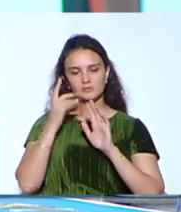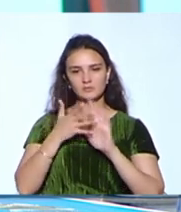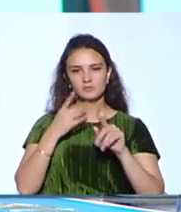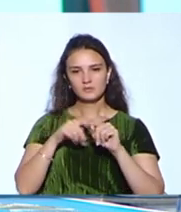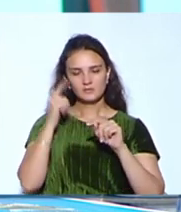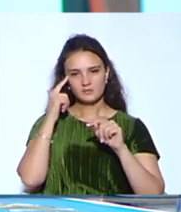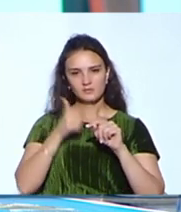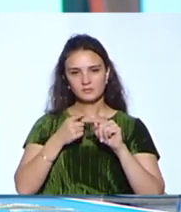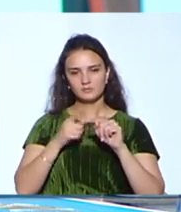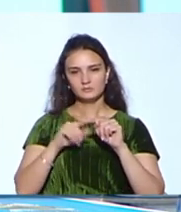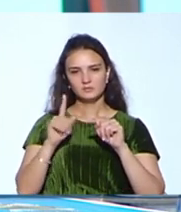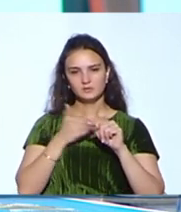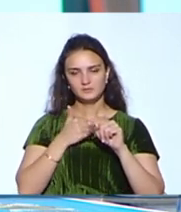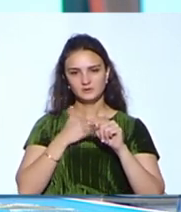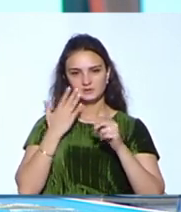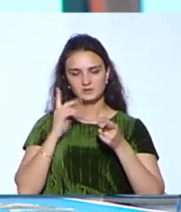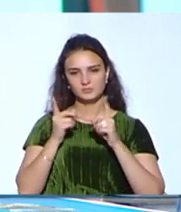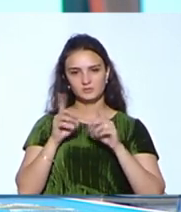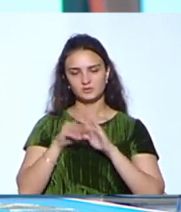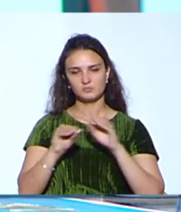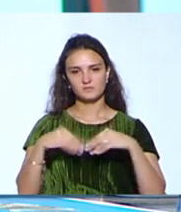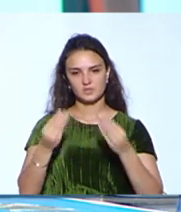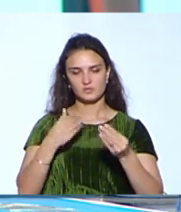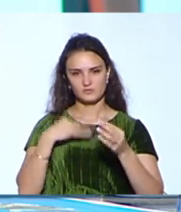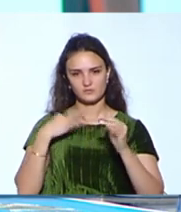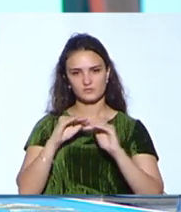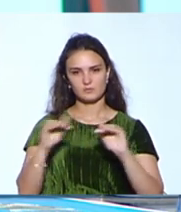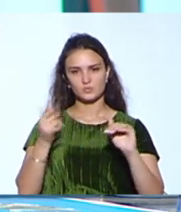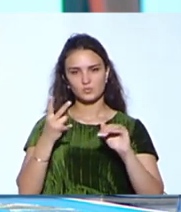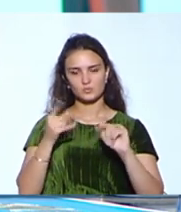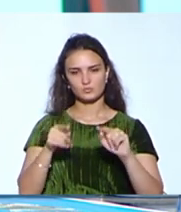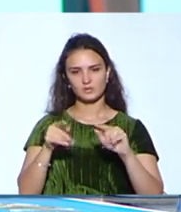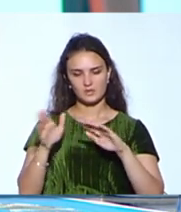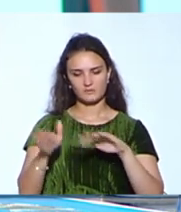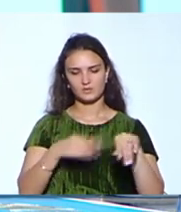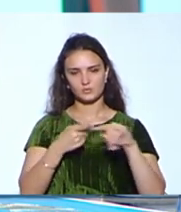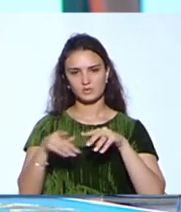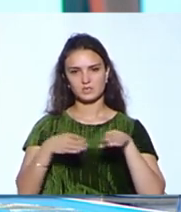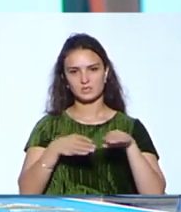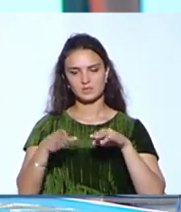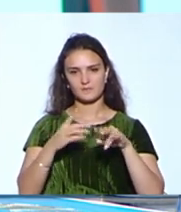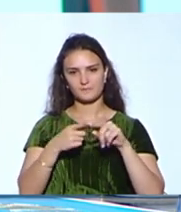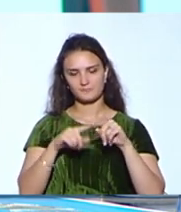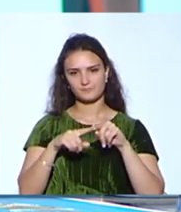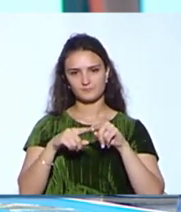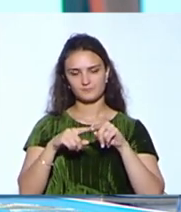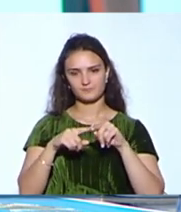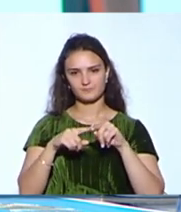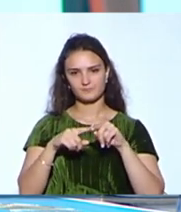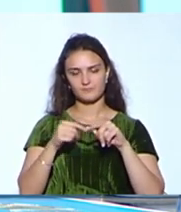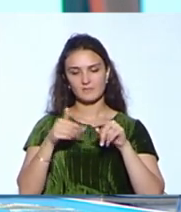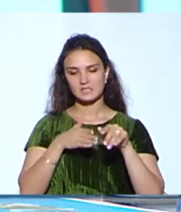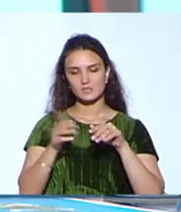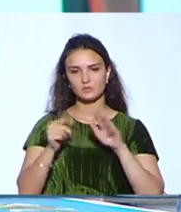ეს განათლება, რას ვაძლევთ, რა გვინდა სინამდვილეში მივცეთ ჩვენ შვილებს და როგორ უნდა გავიგაროთ ეს გზა? ყოველ შემთხვევაში, როგორ დავიწყოთ ამ